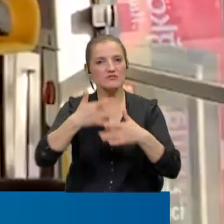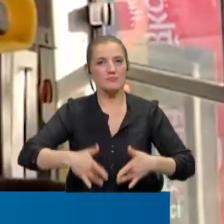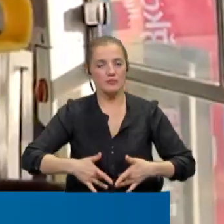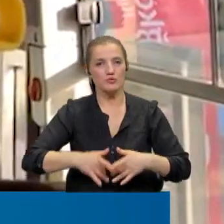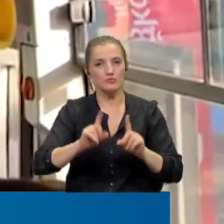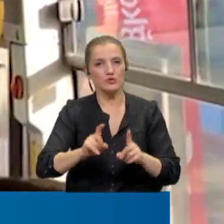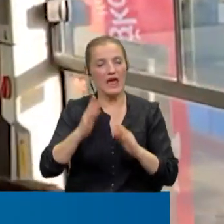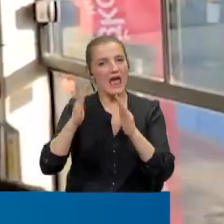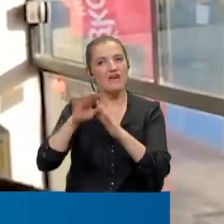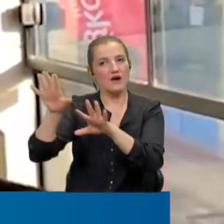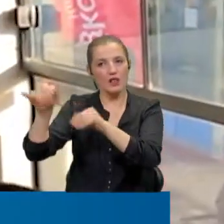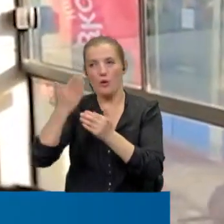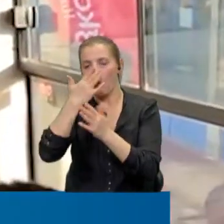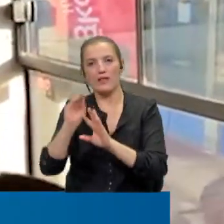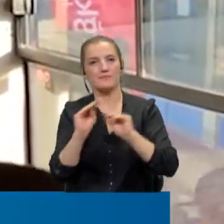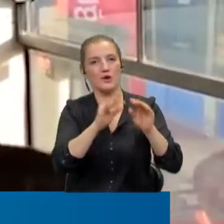alıyor